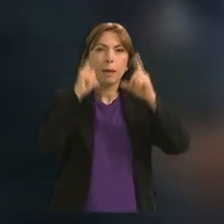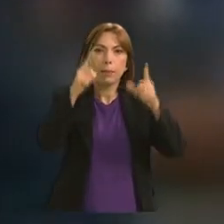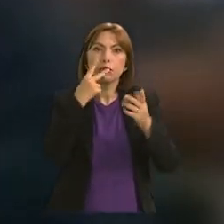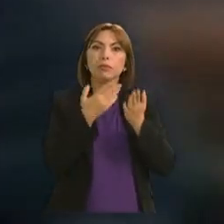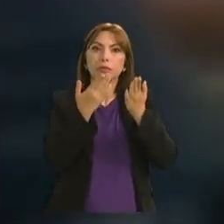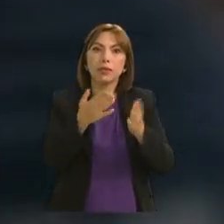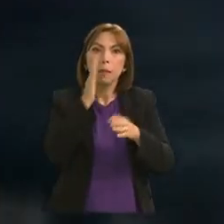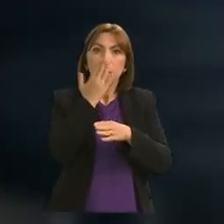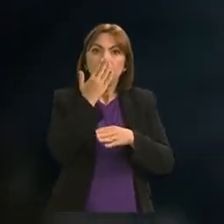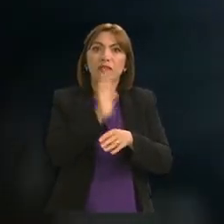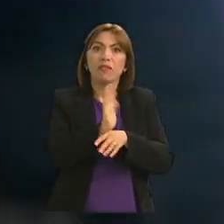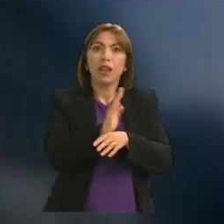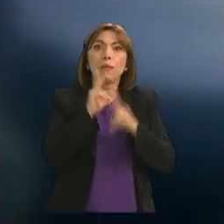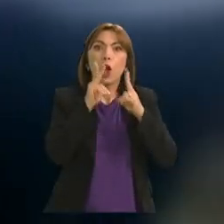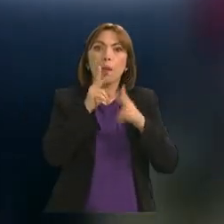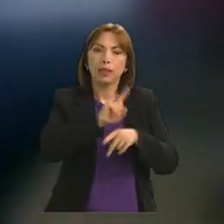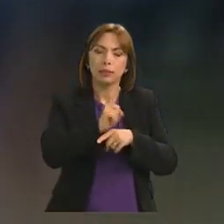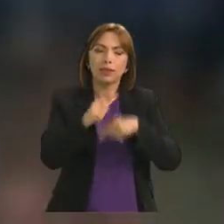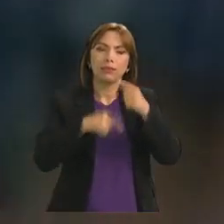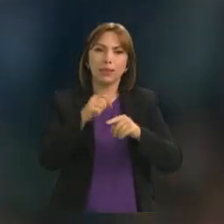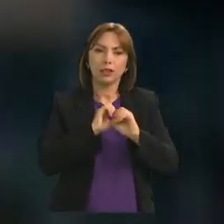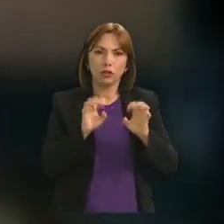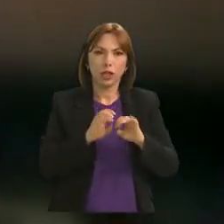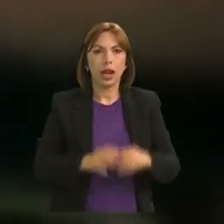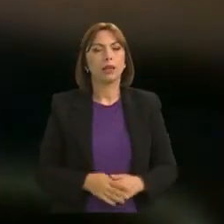imagini demne de filmele de comedie imediat în jurnal.